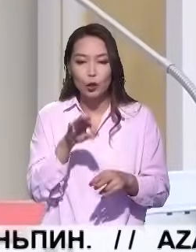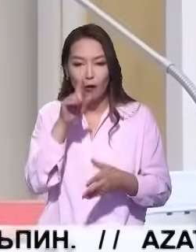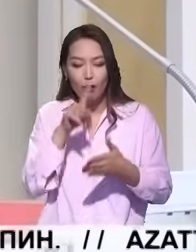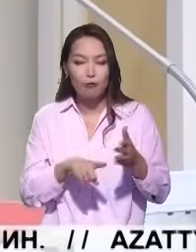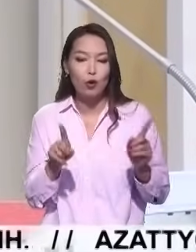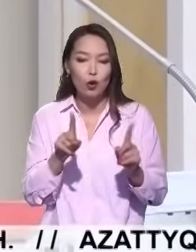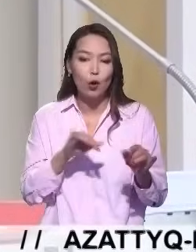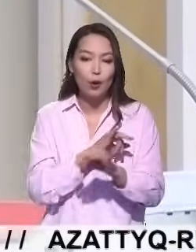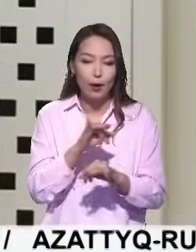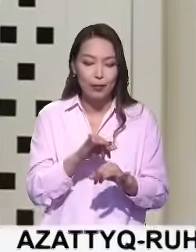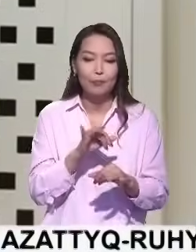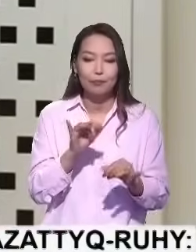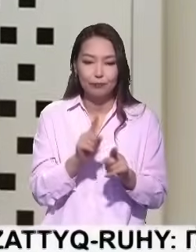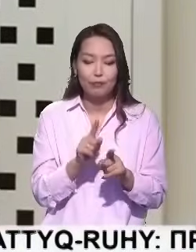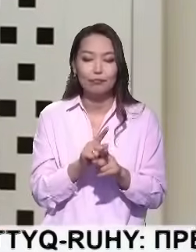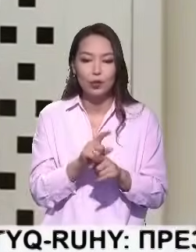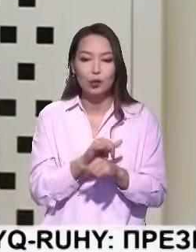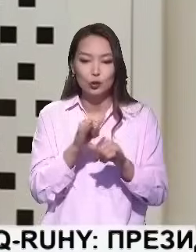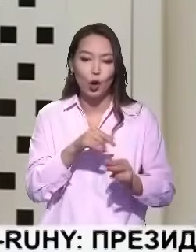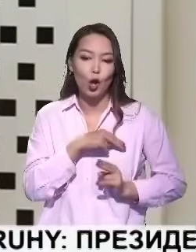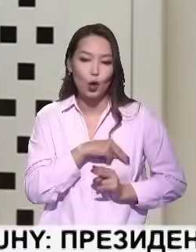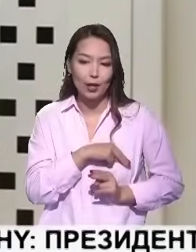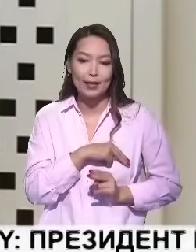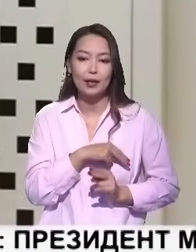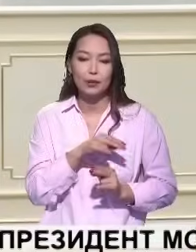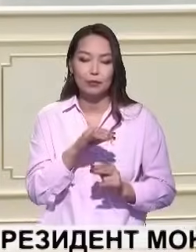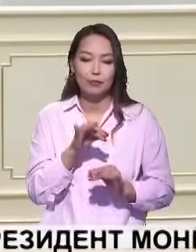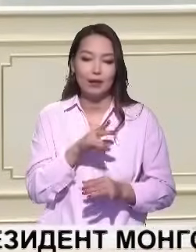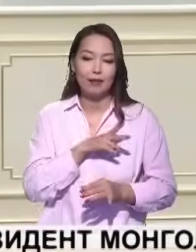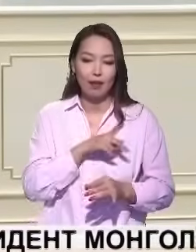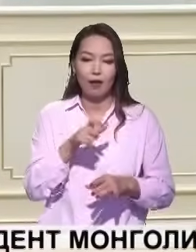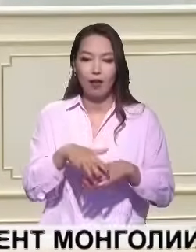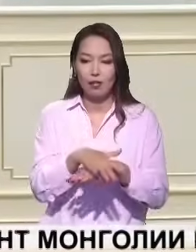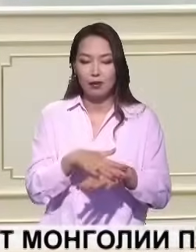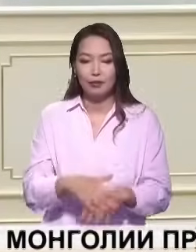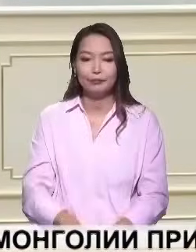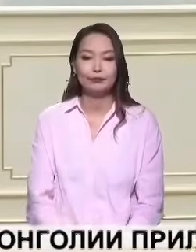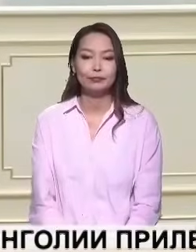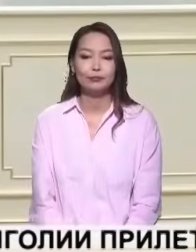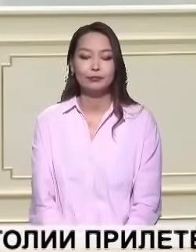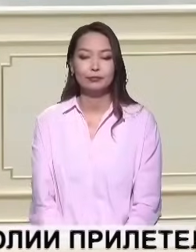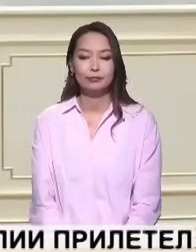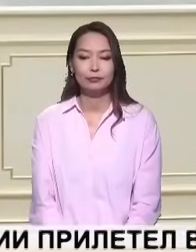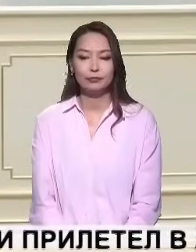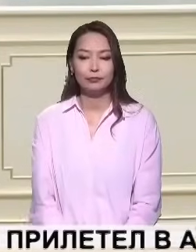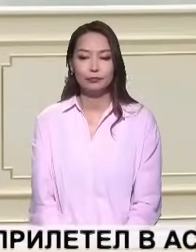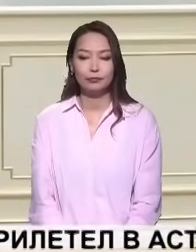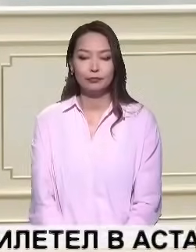достигнутые договоренности укрепят сотрудничество между двумя странами и послужат на благо народов. Дильназ Насекенова, Астана Таймс.